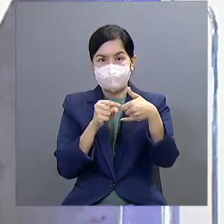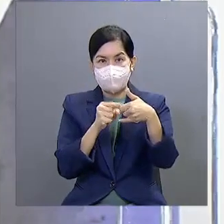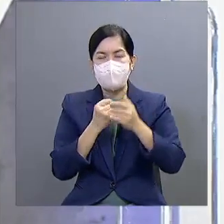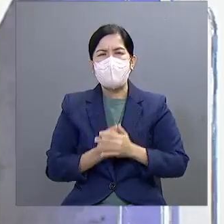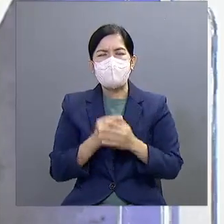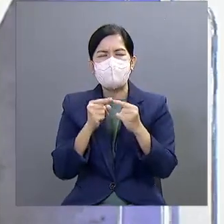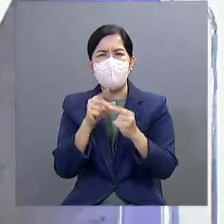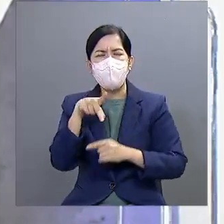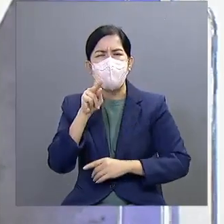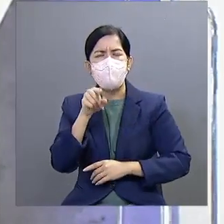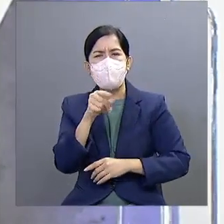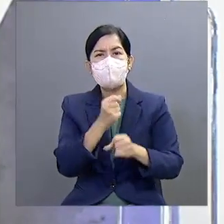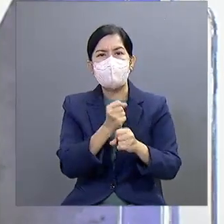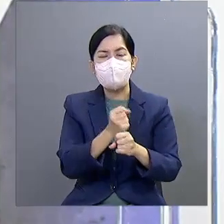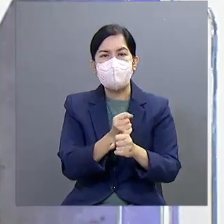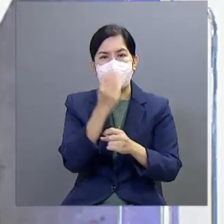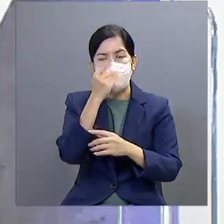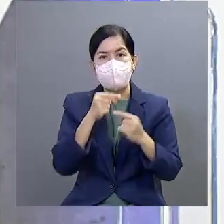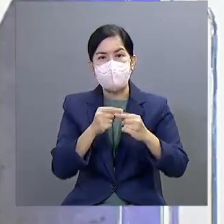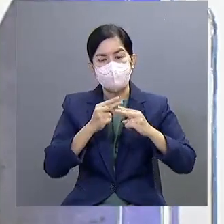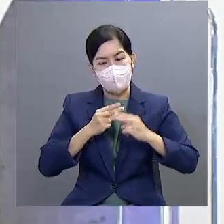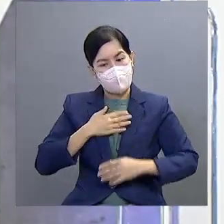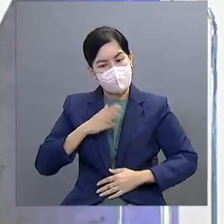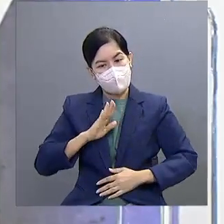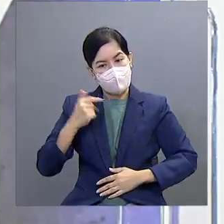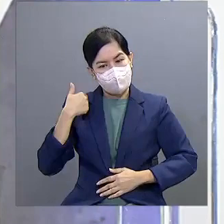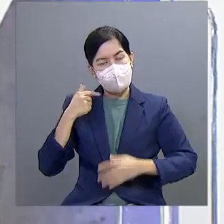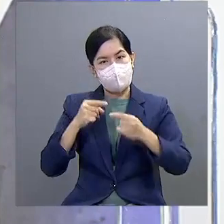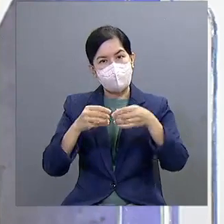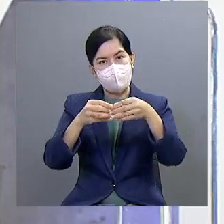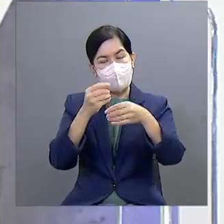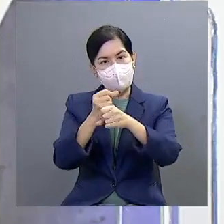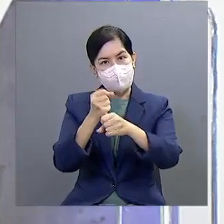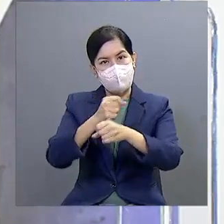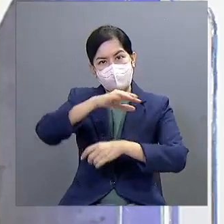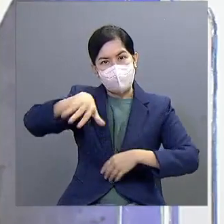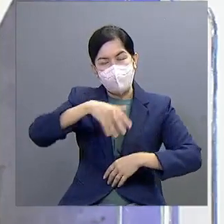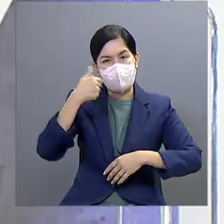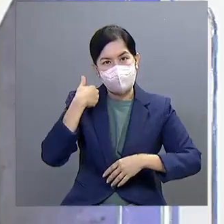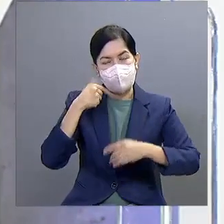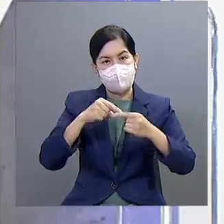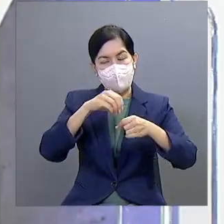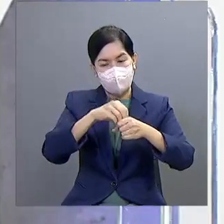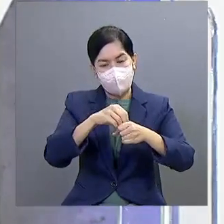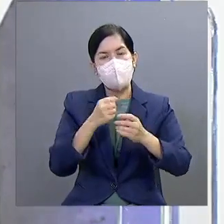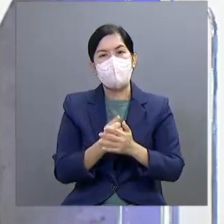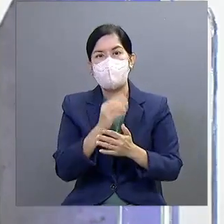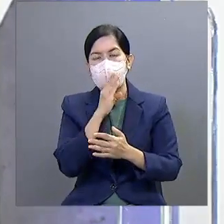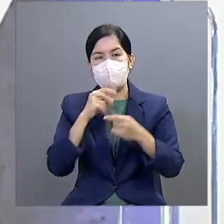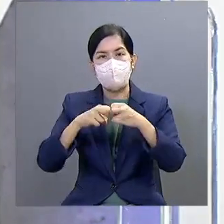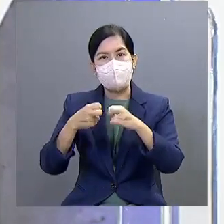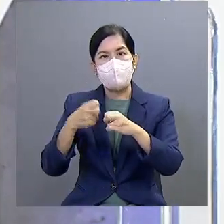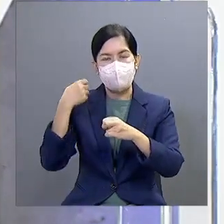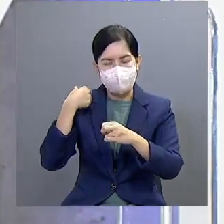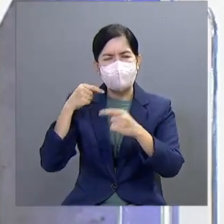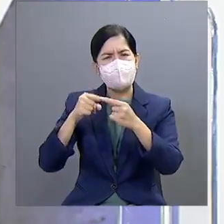มใครไม่มีรถใช่ไหมไปเลยไปบอกเลยทำงานกับป้าแว่นออกรถเลยหรือว่าไปเชื่อแบบพวกหินดินทรายมาสร้างบ้านก็ได้